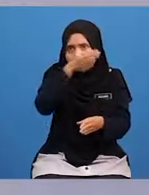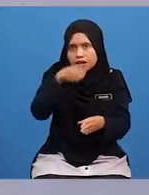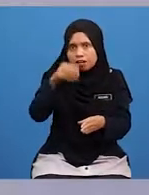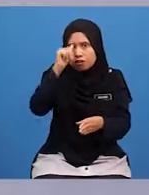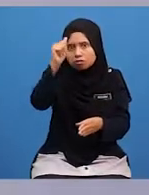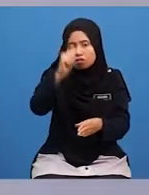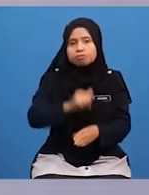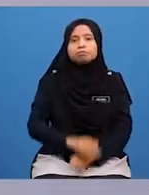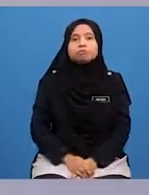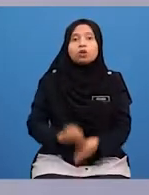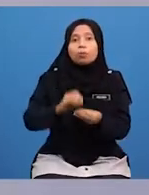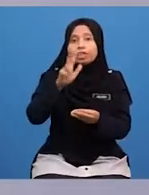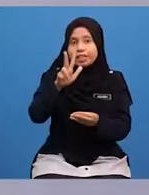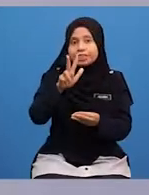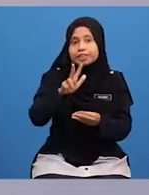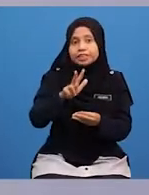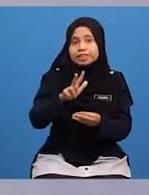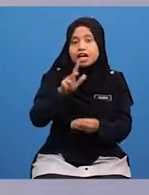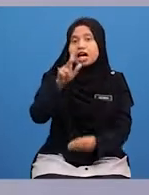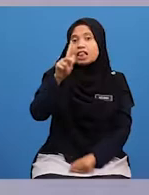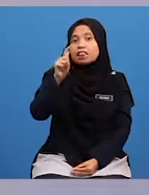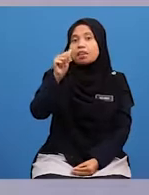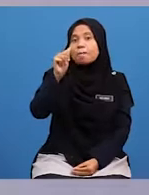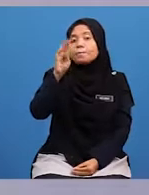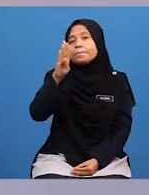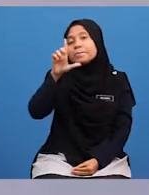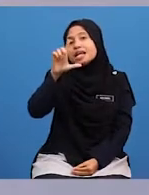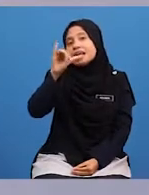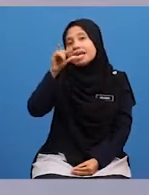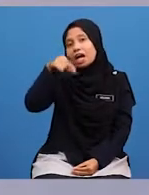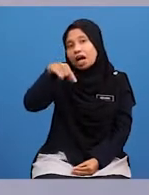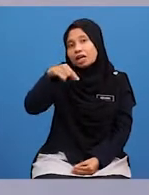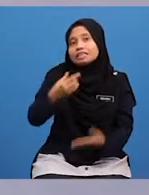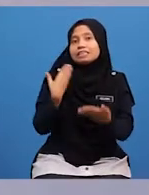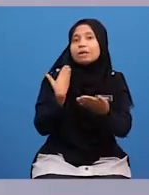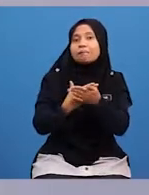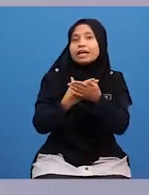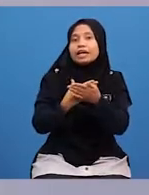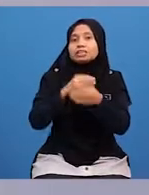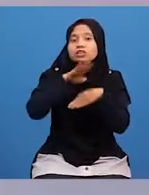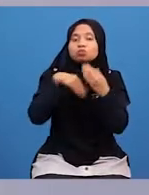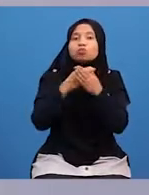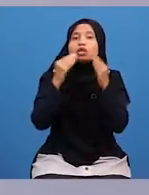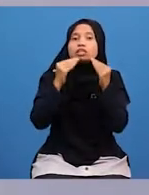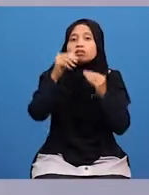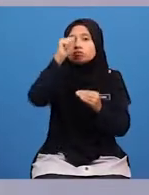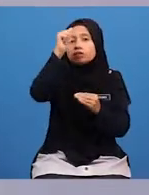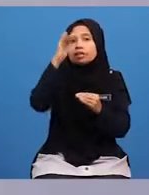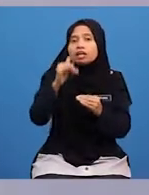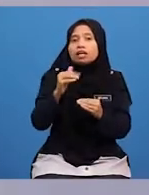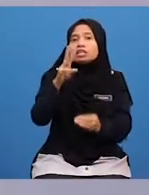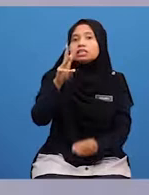Allah. Ketiga, tablighun, iaitu menyampaikan semua ajaran Allah